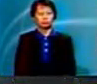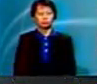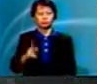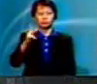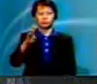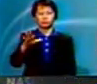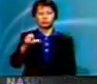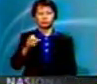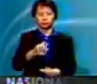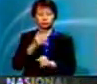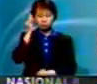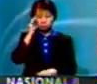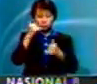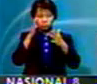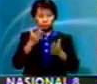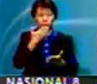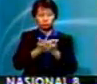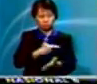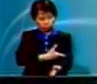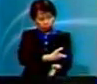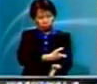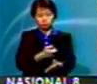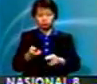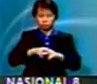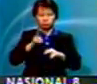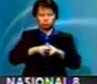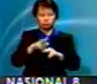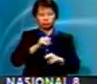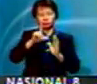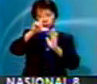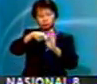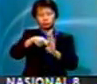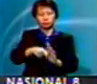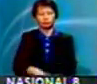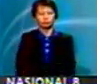KBS mahu pengetahuan atlet mengenai bahaya doping ditingkatkan. Nantikannya seketika nanti.